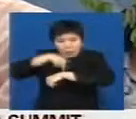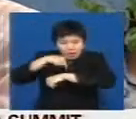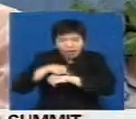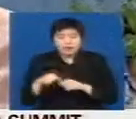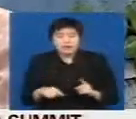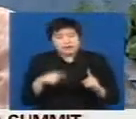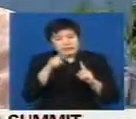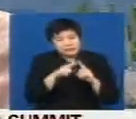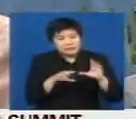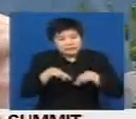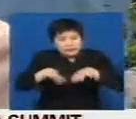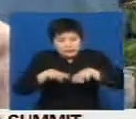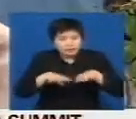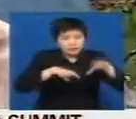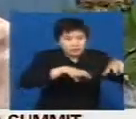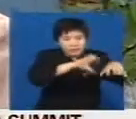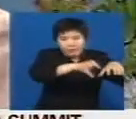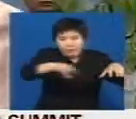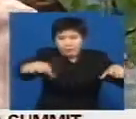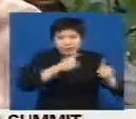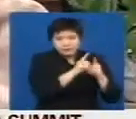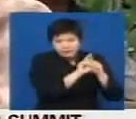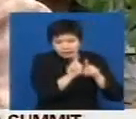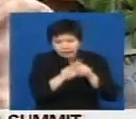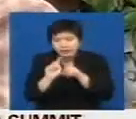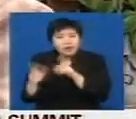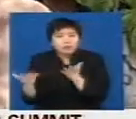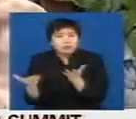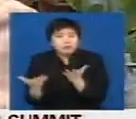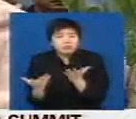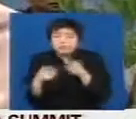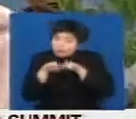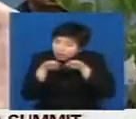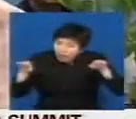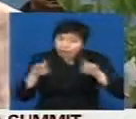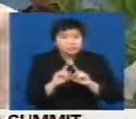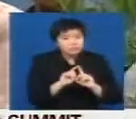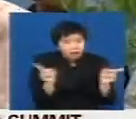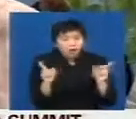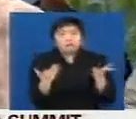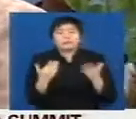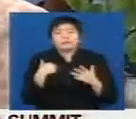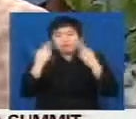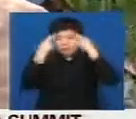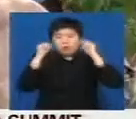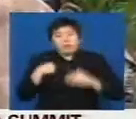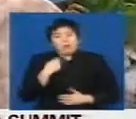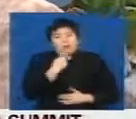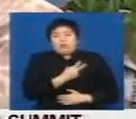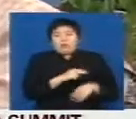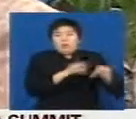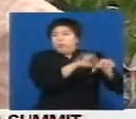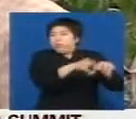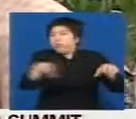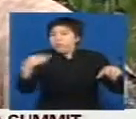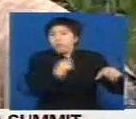ที่เก็บคนละเครื่องมือคนละมาตรฐานด้วยผลว่าวัตถุประสงค์ที่ใช้แตกต่างกันนายกบอกไม่เอาแล้วแบบนี้นะฮะทำ